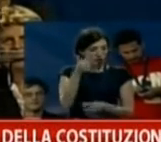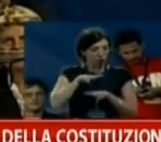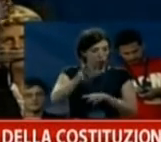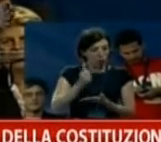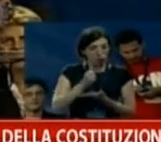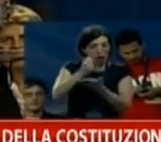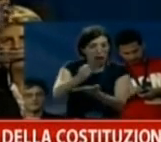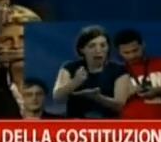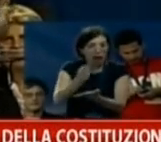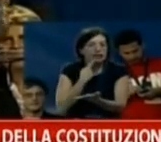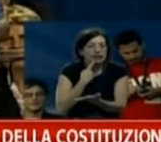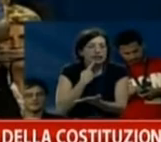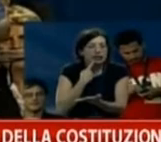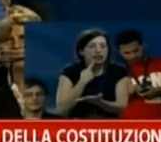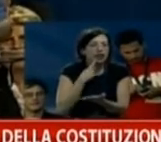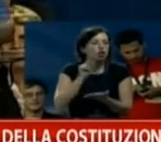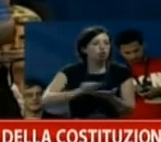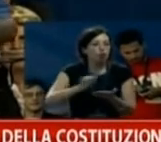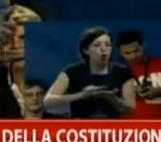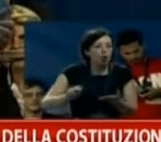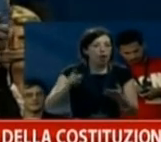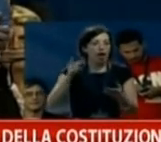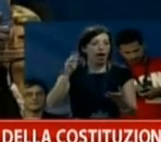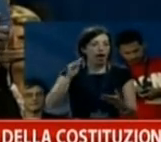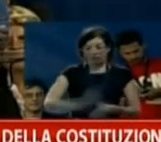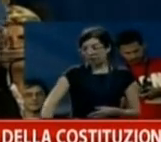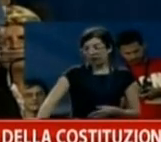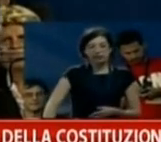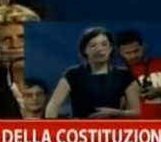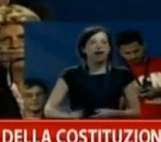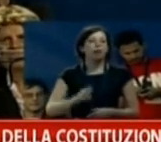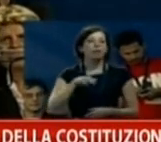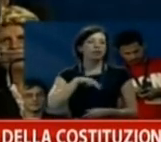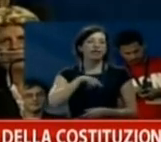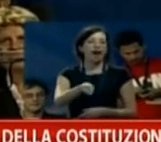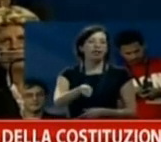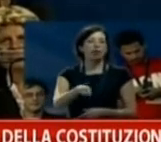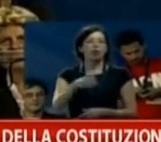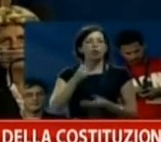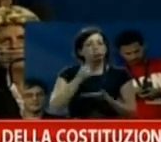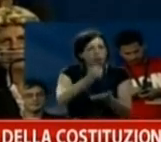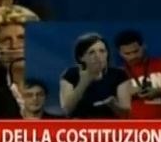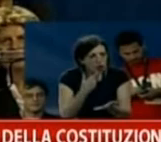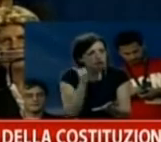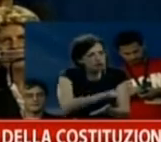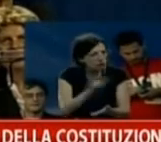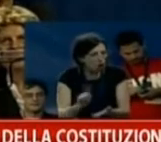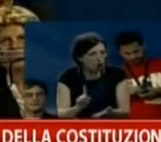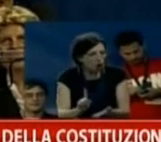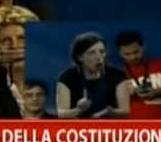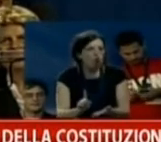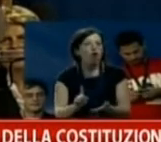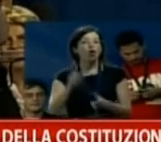alla scuola dell'infanzia privata. Tutti diranno: certo che si devono dare. I cittadini bolognesi hanno dato una